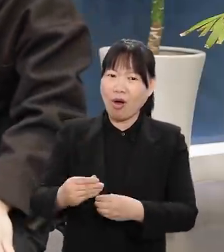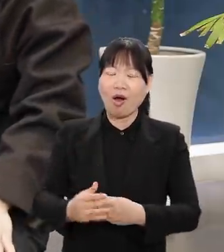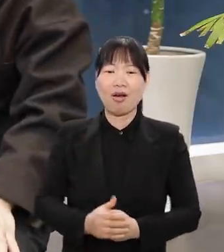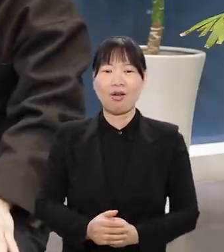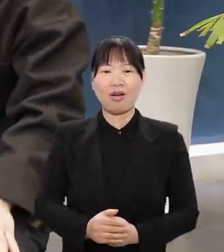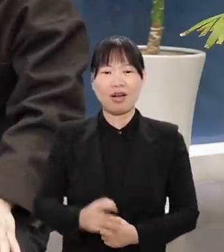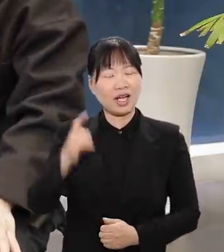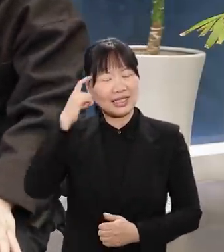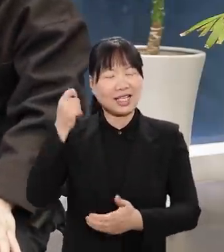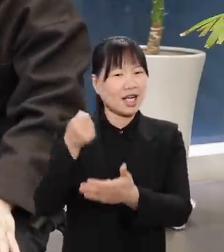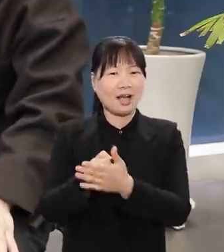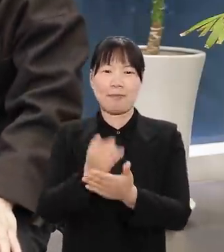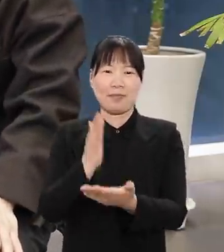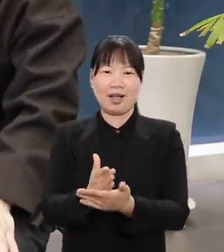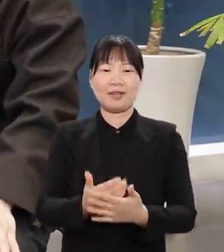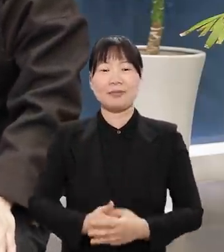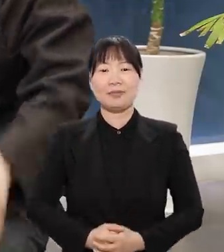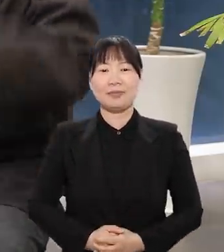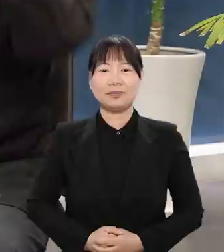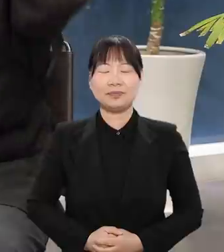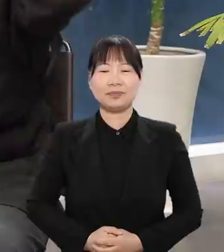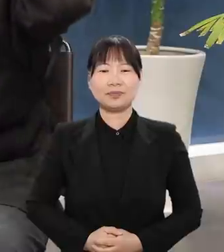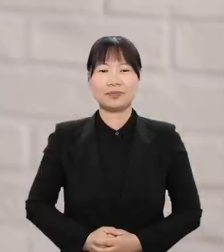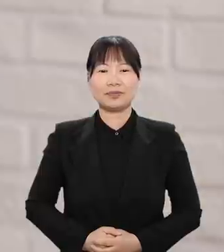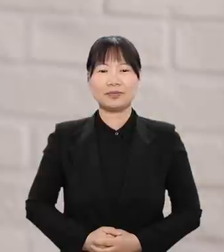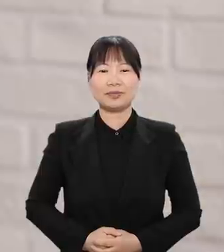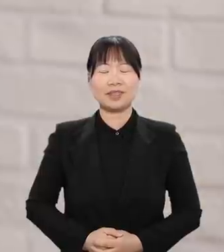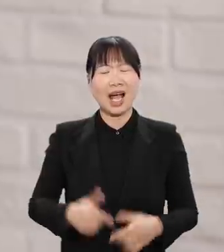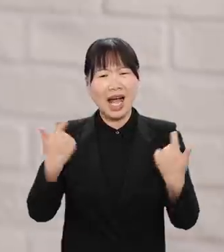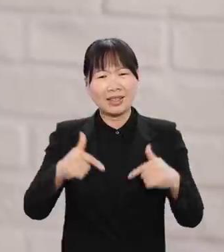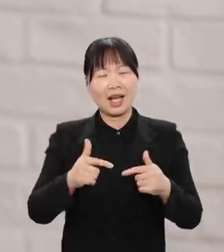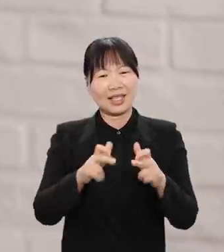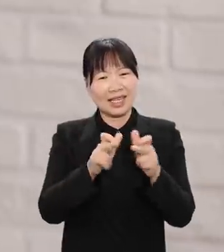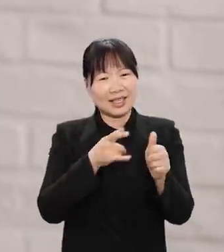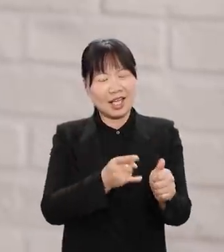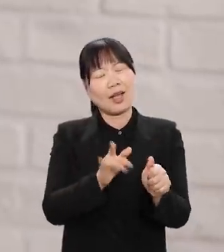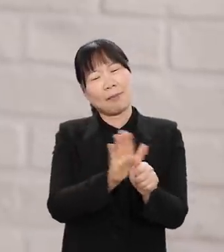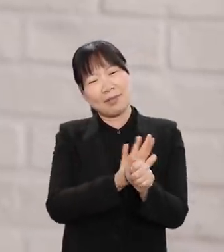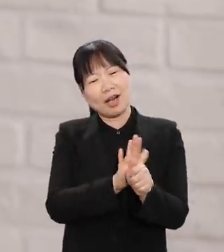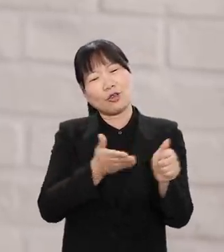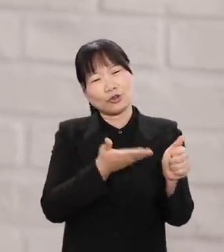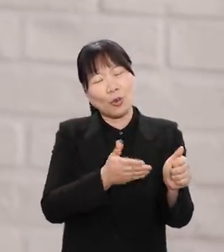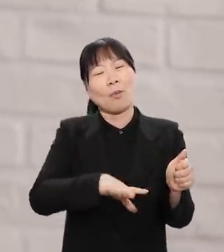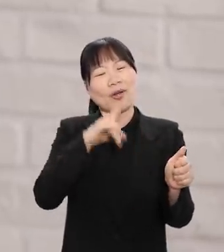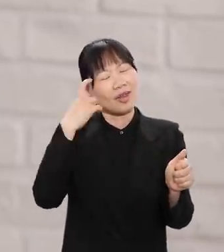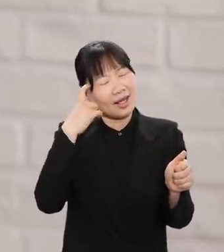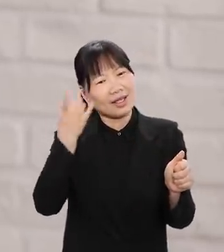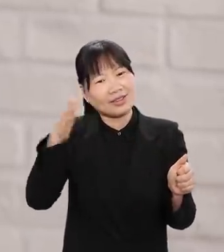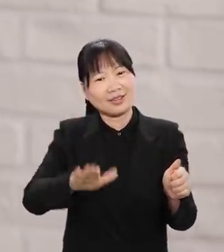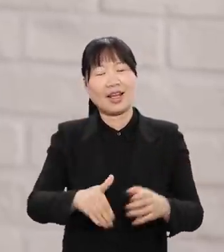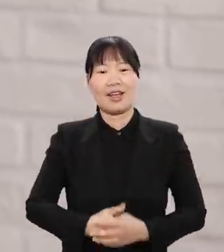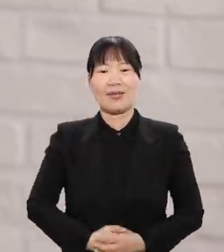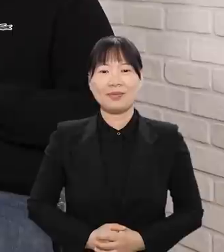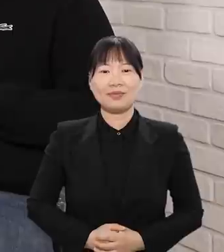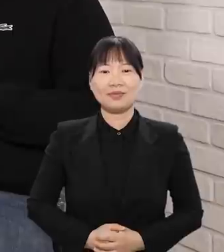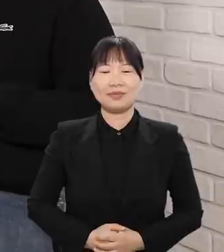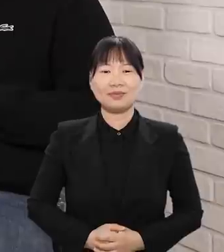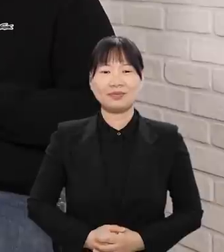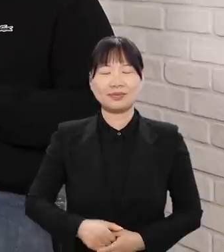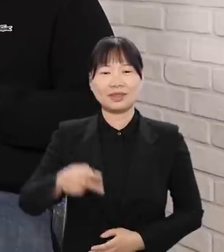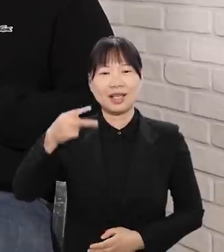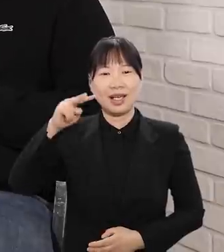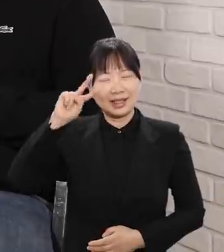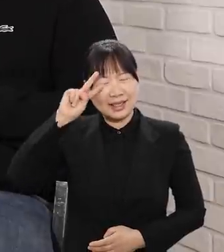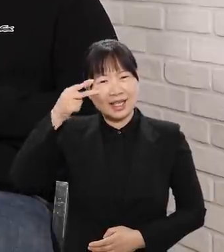사람은 편할 것이다 라고 규정짓지 말아야 된다는 것. 어떤 식으로든 좀 내가 배려를 해야 한다라고 생각하고 있었는데 좀